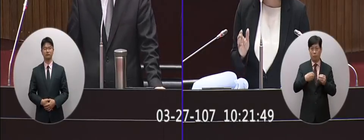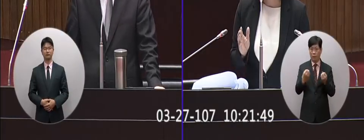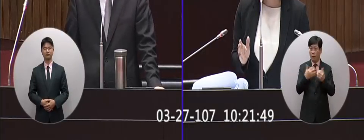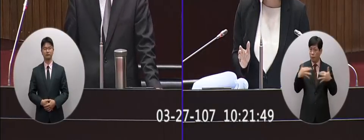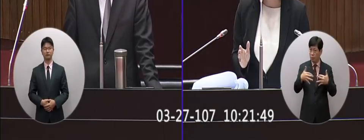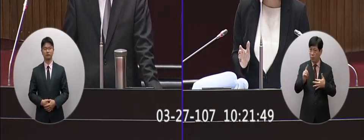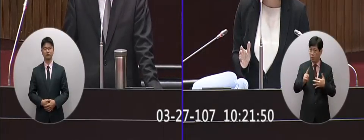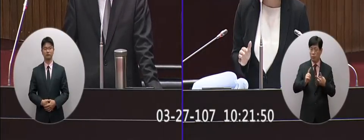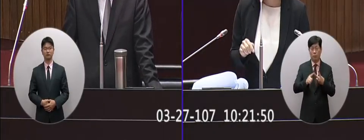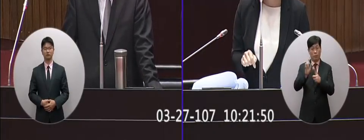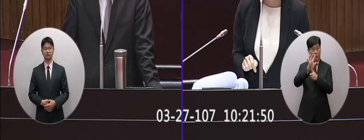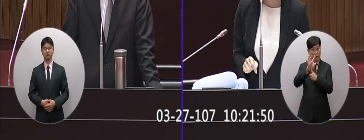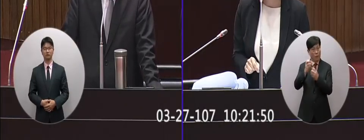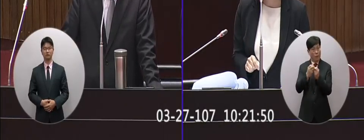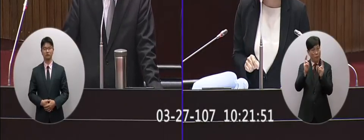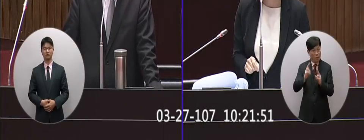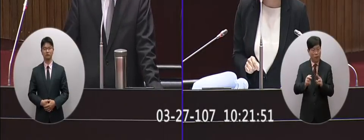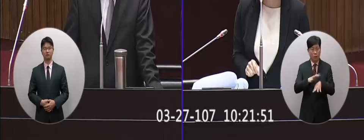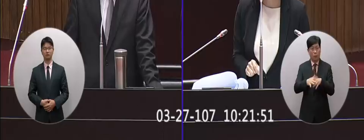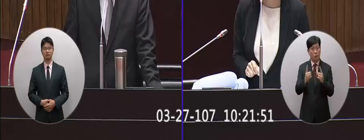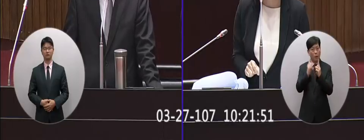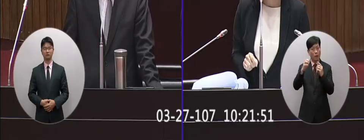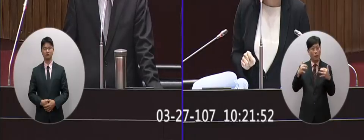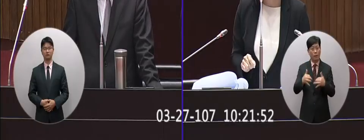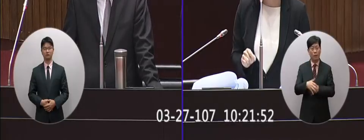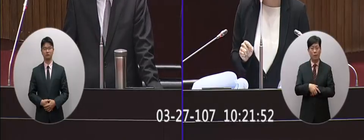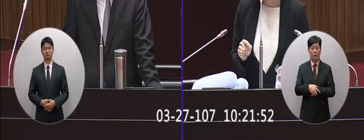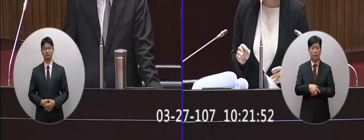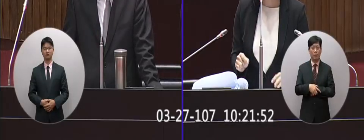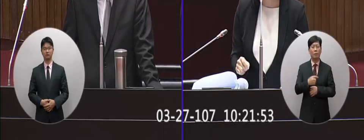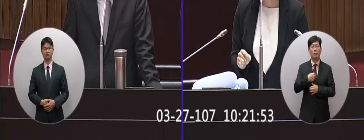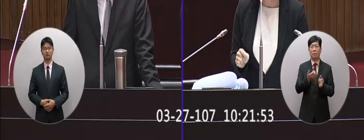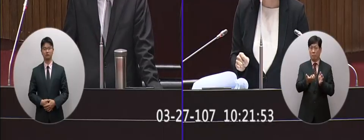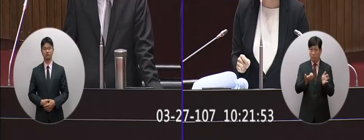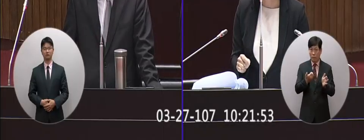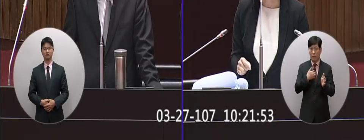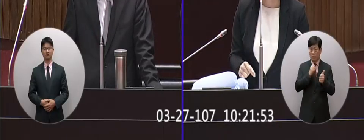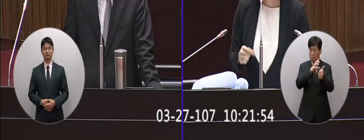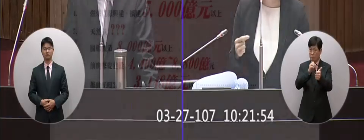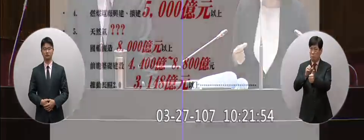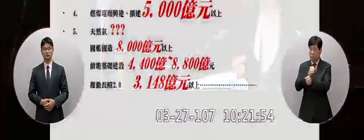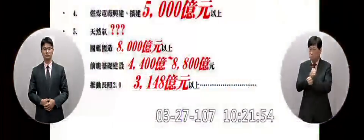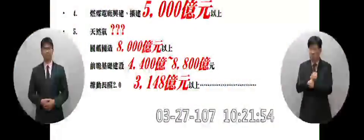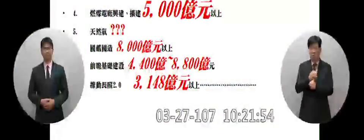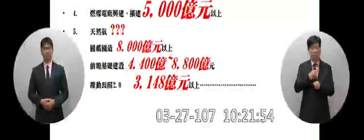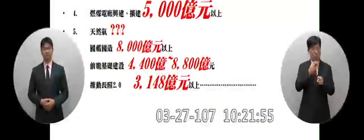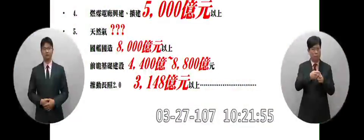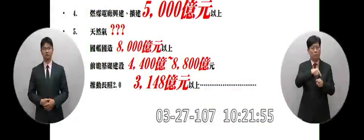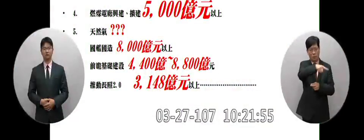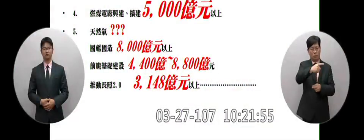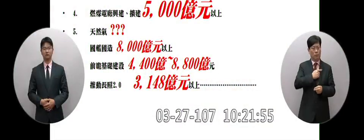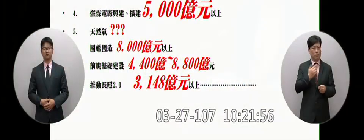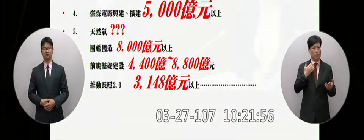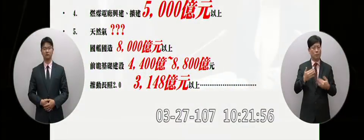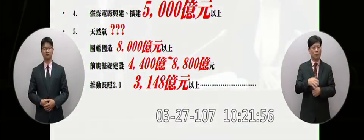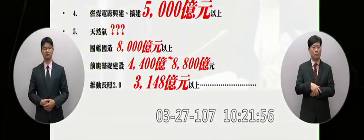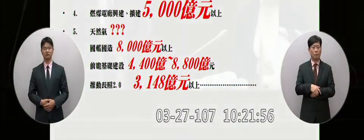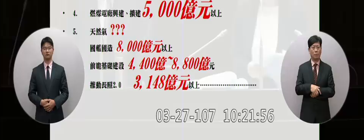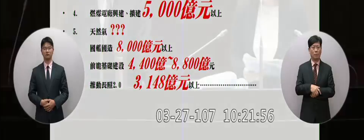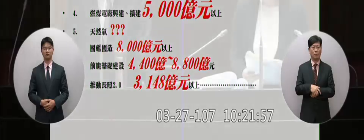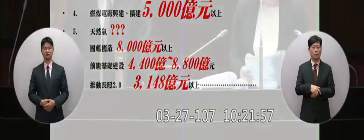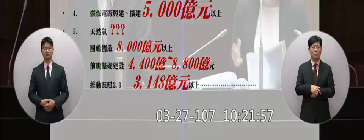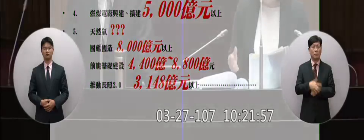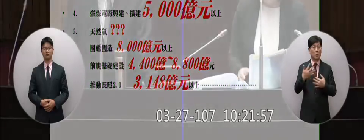包括风力发电可能会发生的问题，我们先跟大家提醒。我相信你们也知道，很